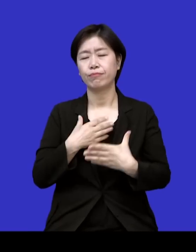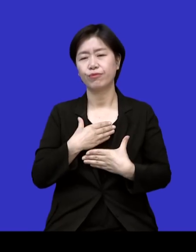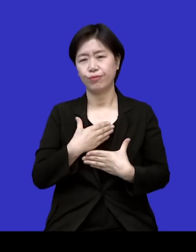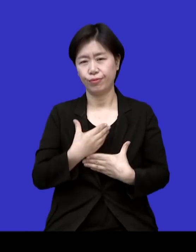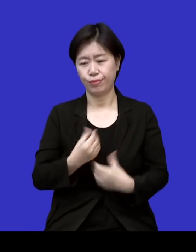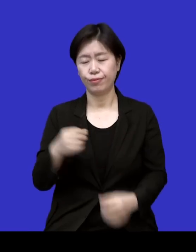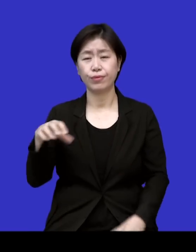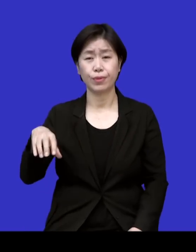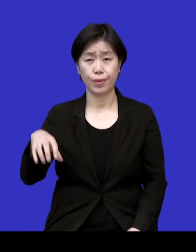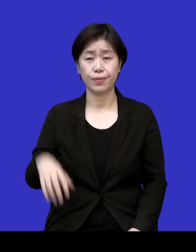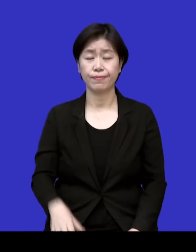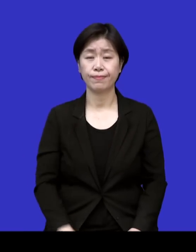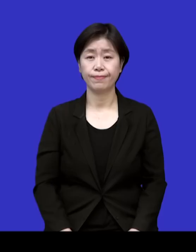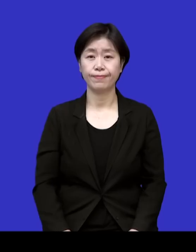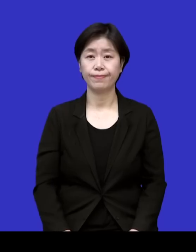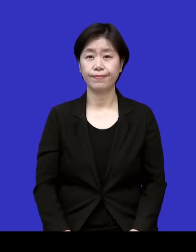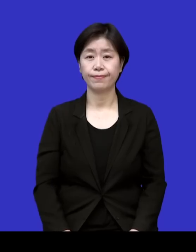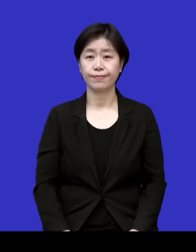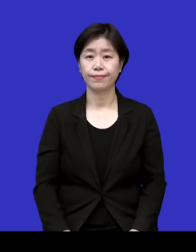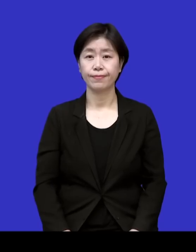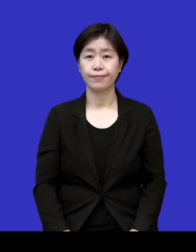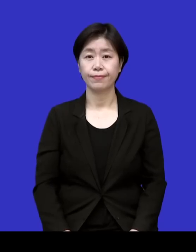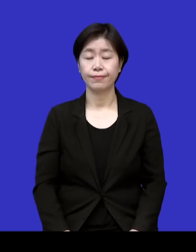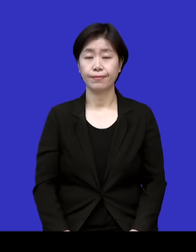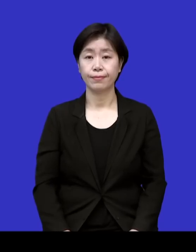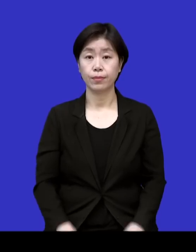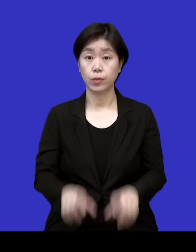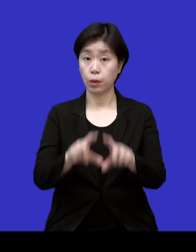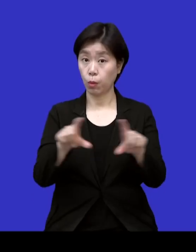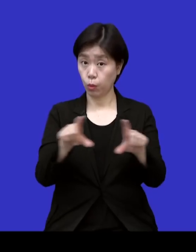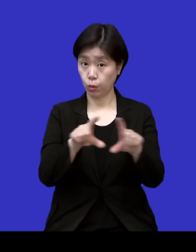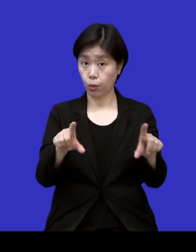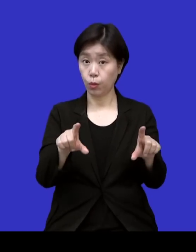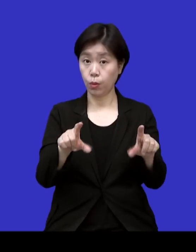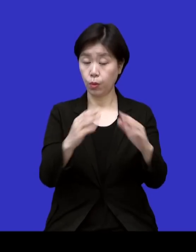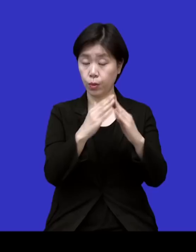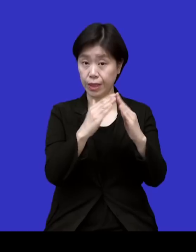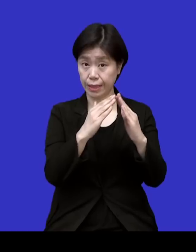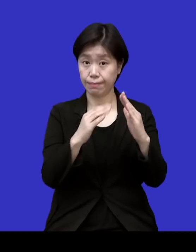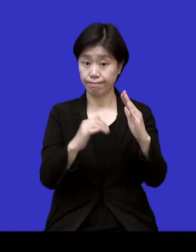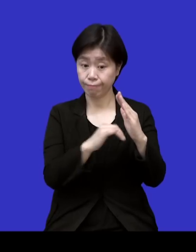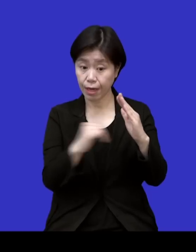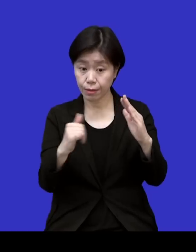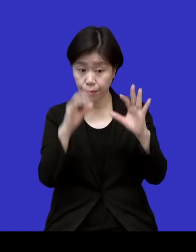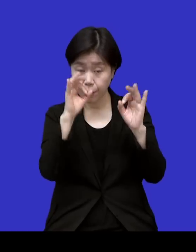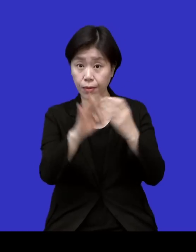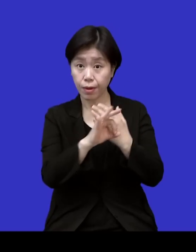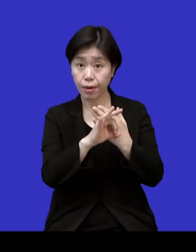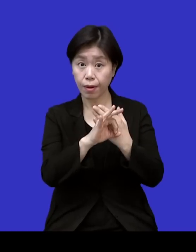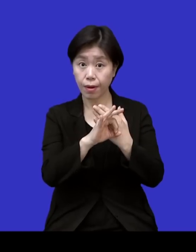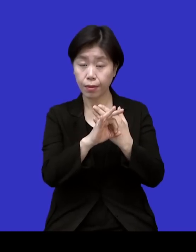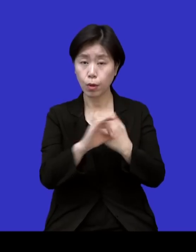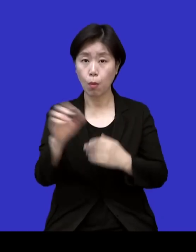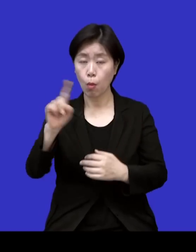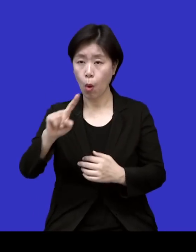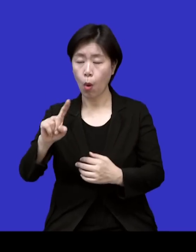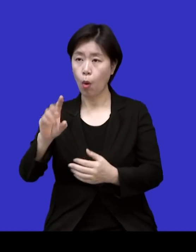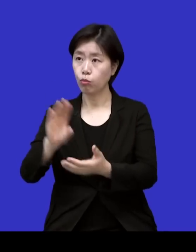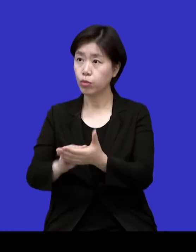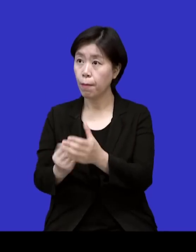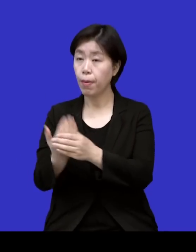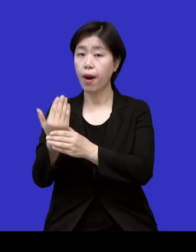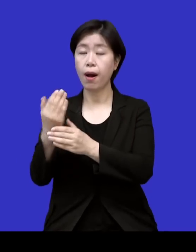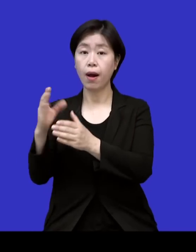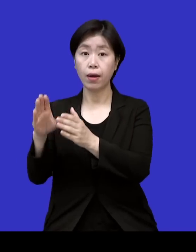그렇게 지냈던 것 같아요. 네. 이게 정상적인 가정이었으면 그렇죠. 부모님께 말씀을 드리고 화장실이 그렇죠, 아닌